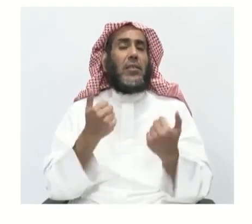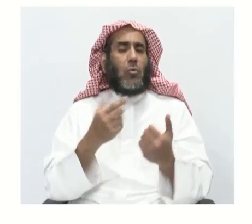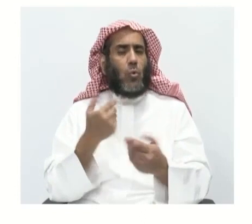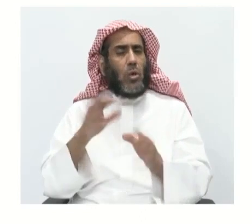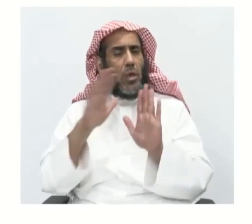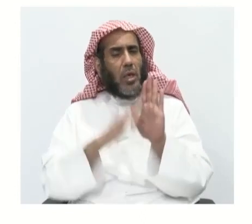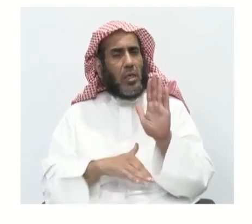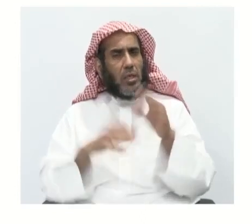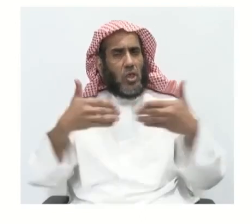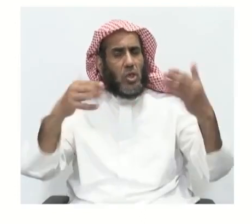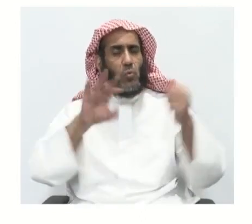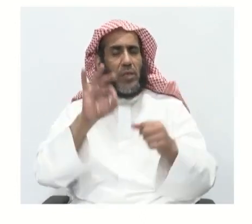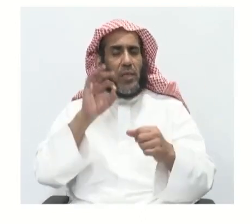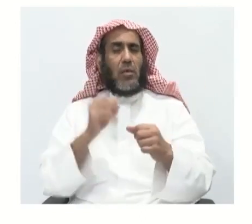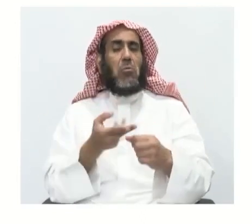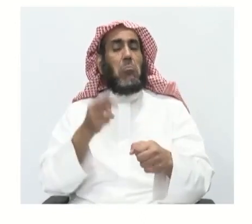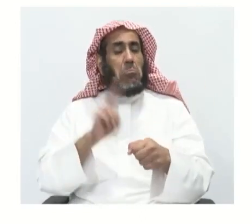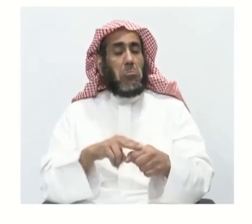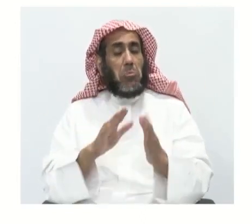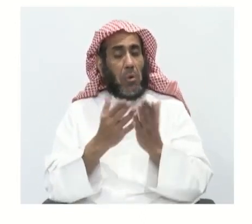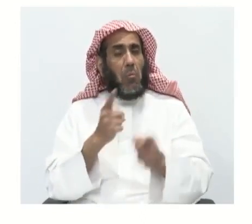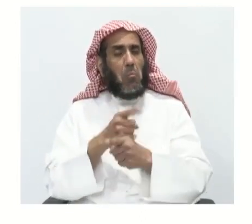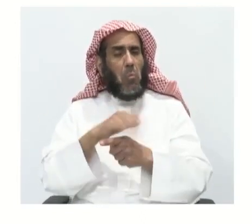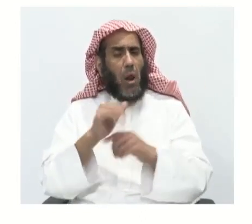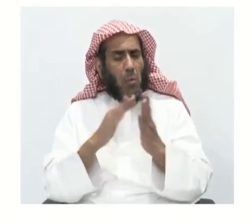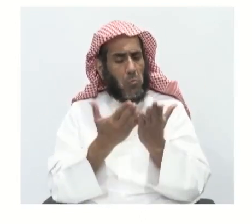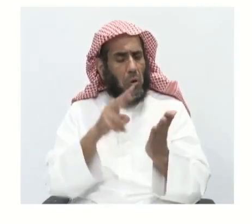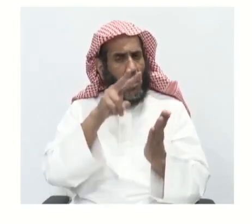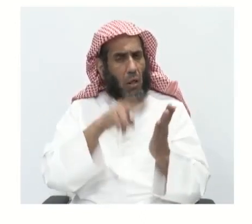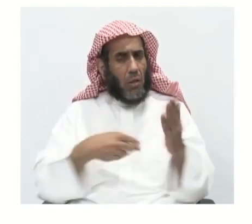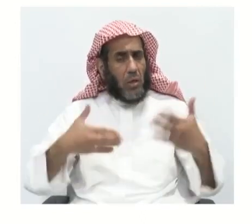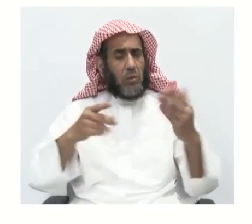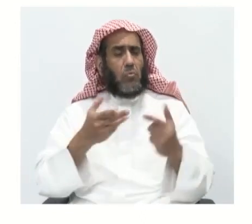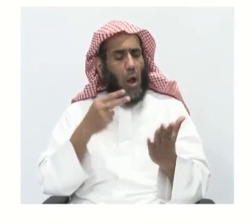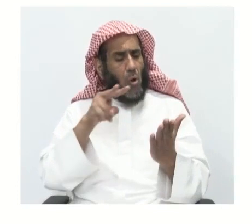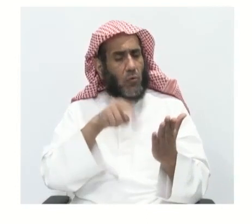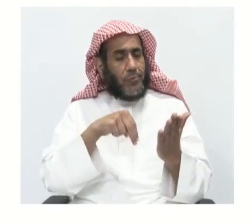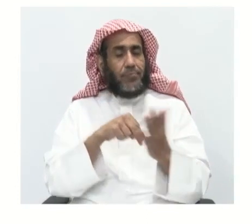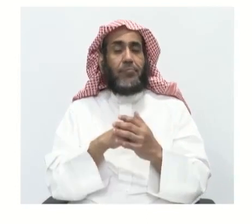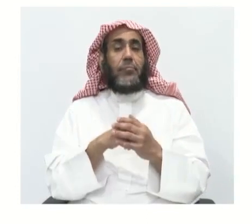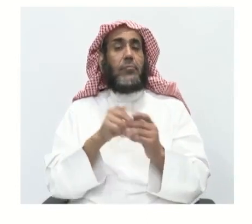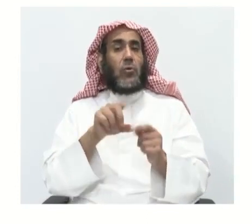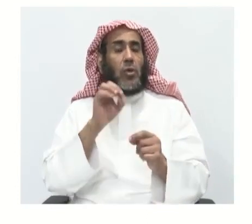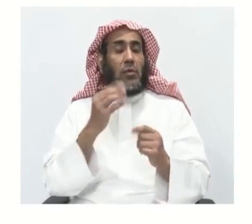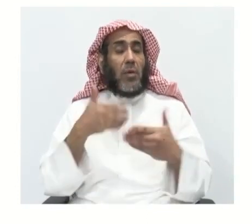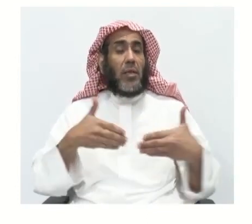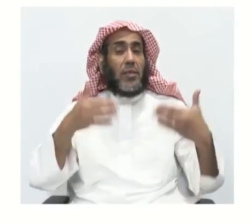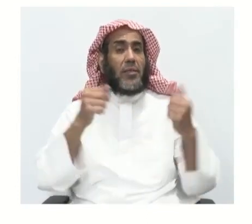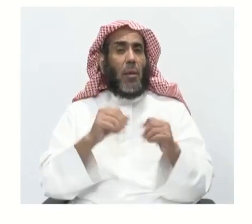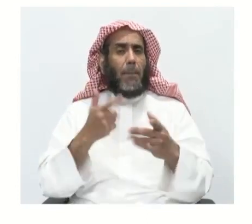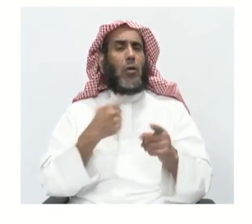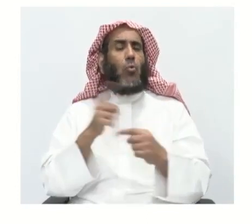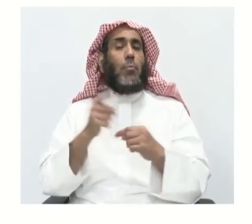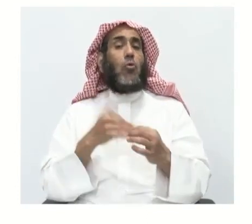خرج واقرا بامكانك ايض ان تحضر الكتاب وان تقرا هذا النص هنا نستخرج من هذا النص ما